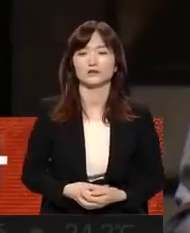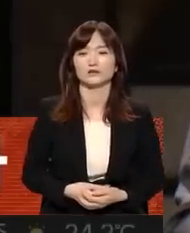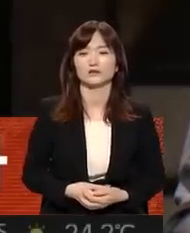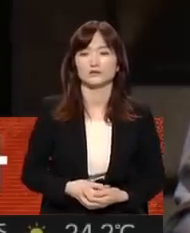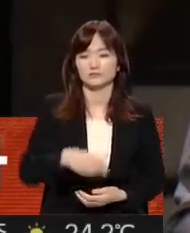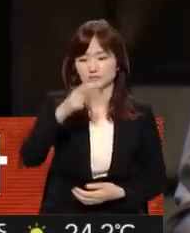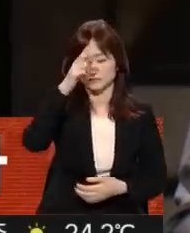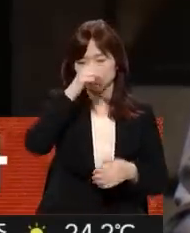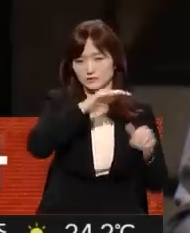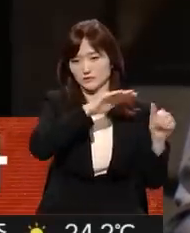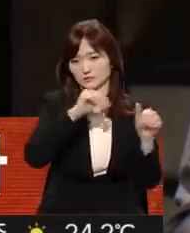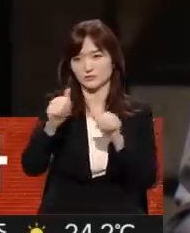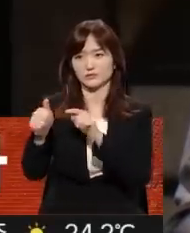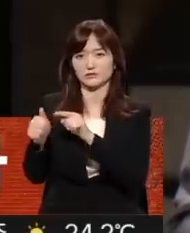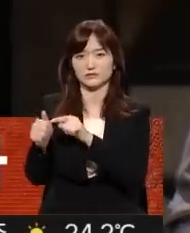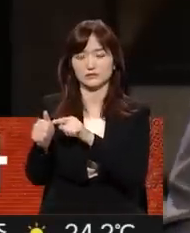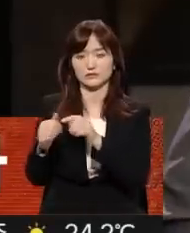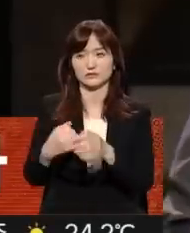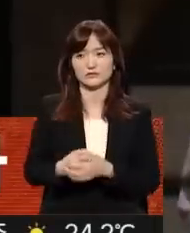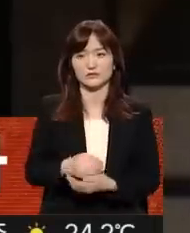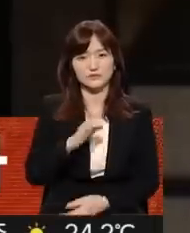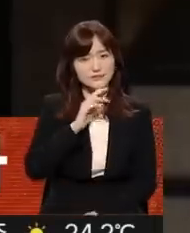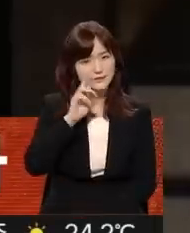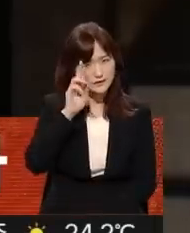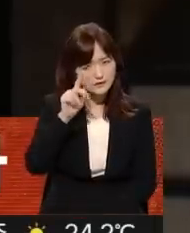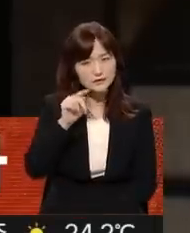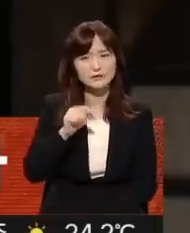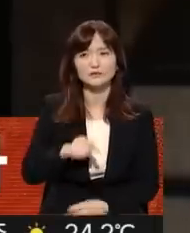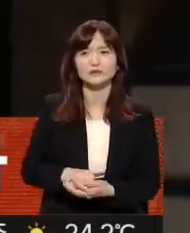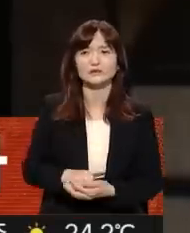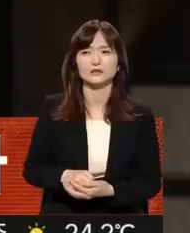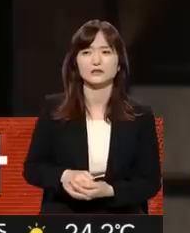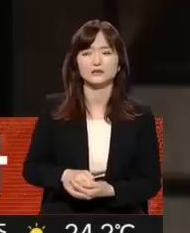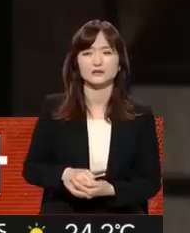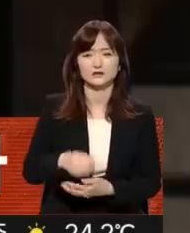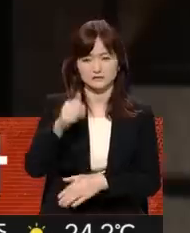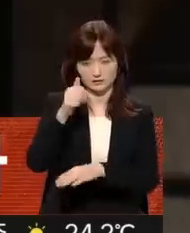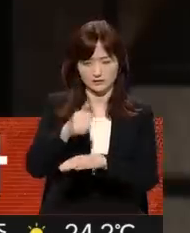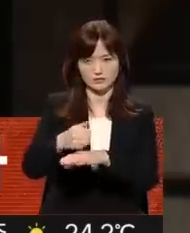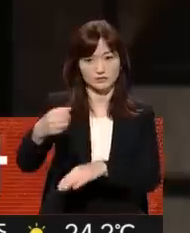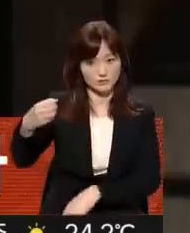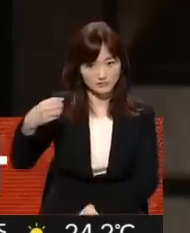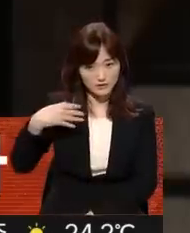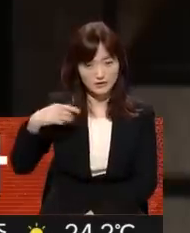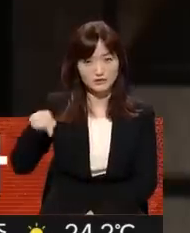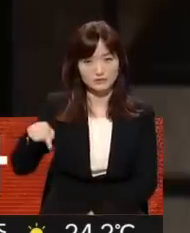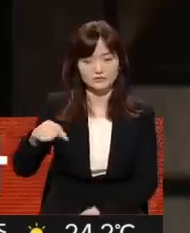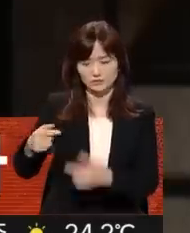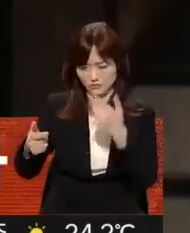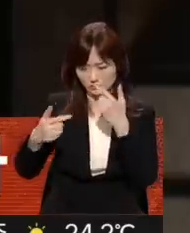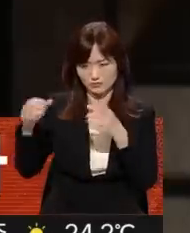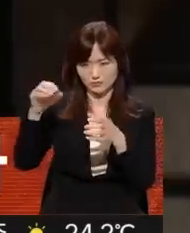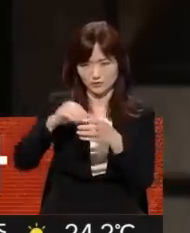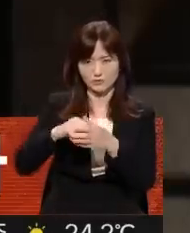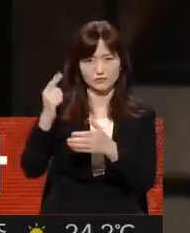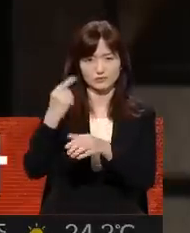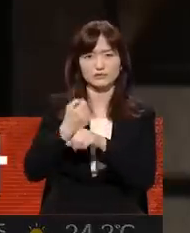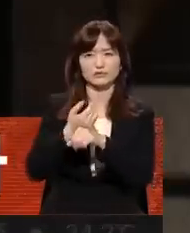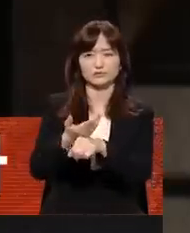경찰을 부르겠다는 그분께서 과연 이 부분이 맞는지 안 맞는지는 예. 나중에 좀 이야기를 해주시면 또 그 부분도 정확하게 반영하도록